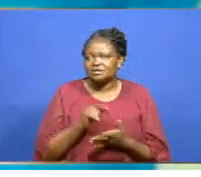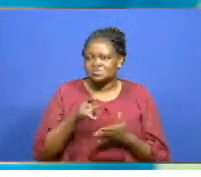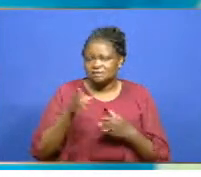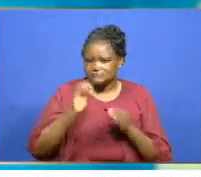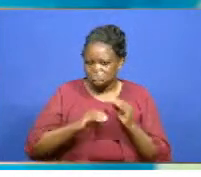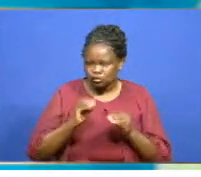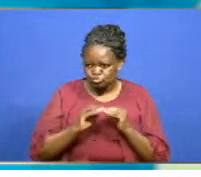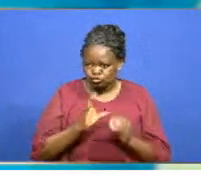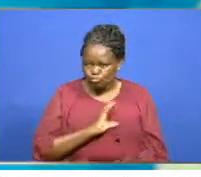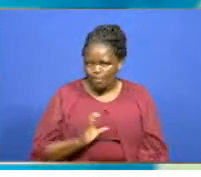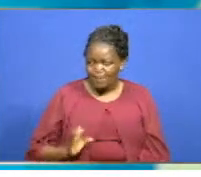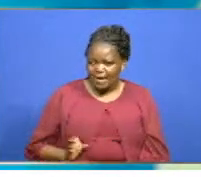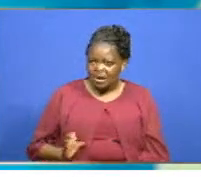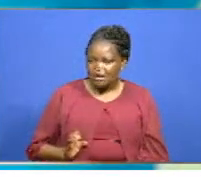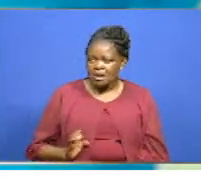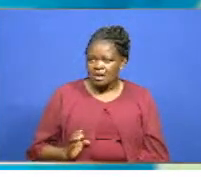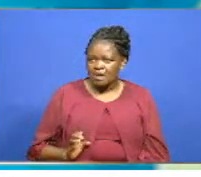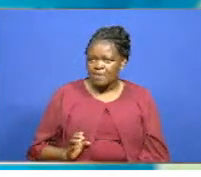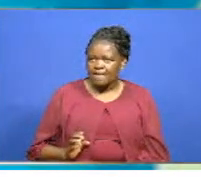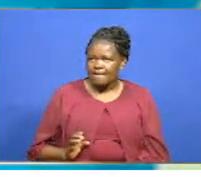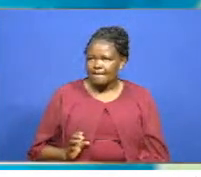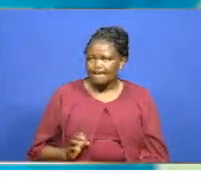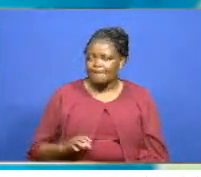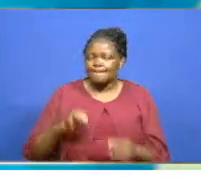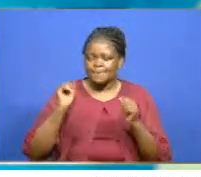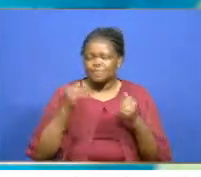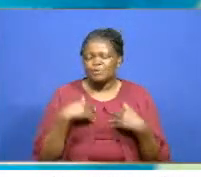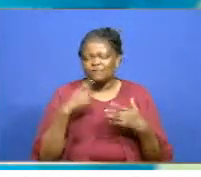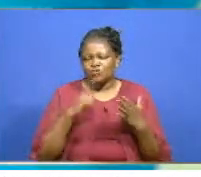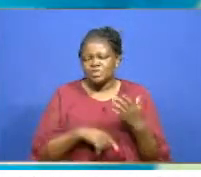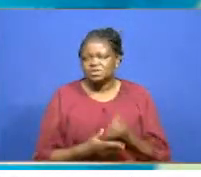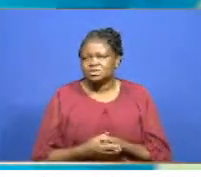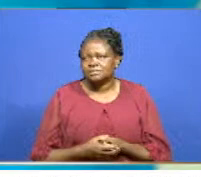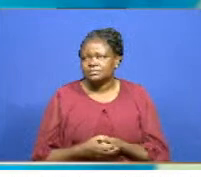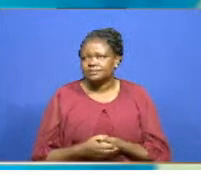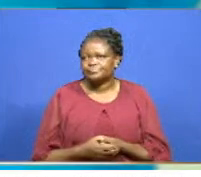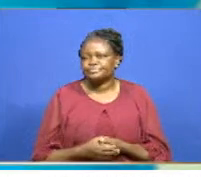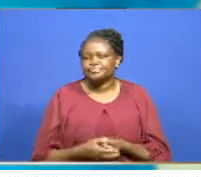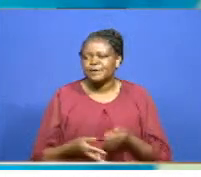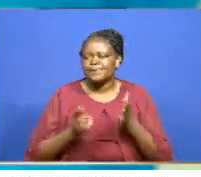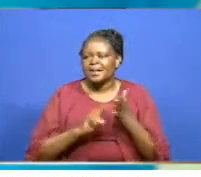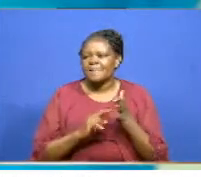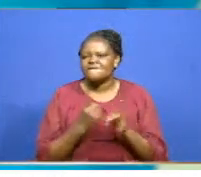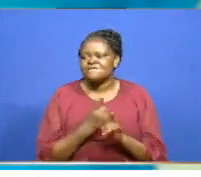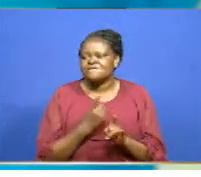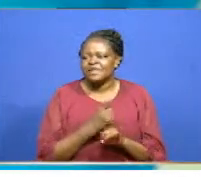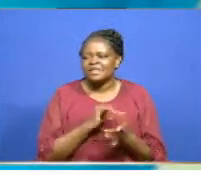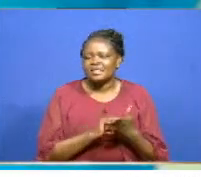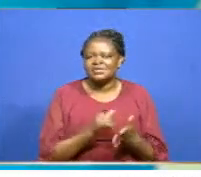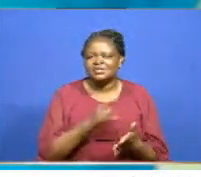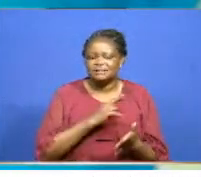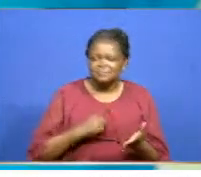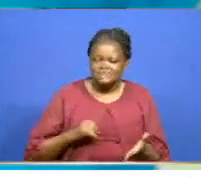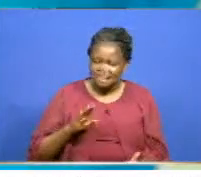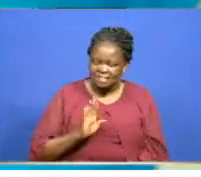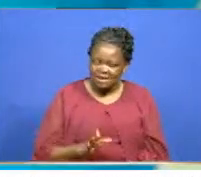electoral commission kunaenda kuwa na multi-sectoral representation, so that religious sector iko pale, law society iko pale,